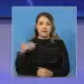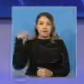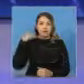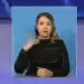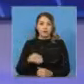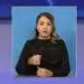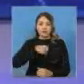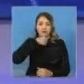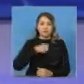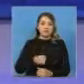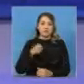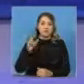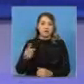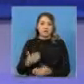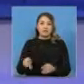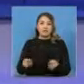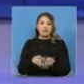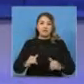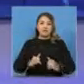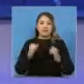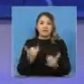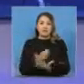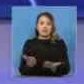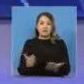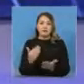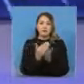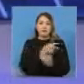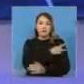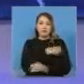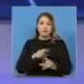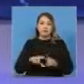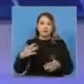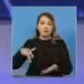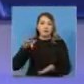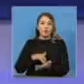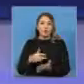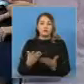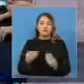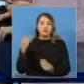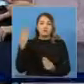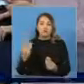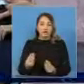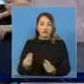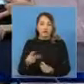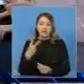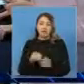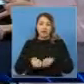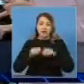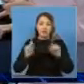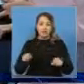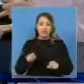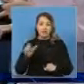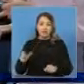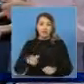Актюбинцев преклонного возраста также поздравили в одном из медучреждений города. В течение дня двери учреждения были открыты для